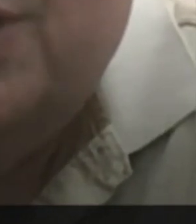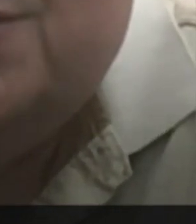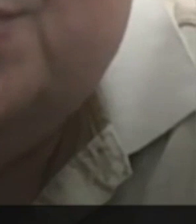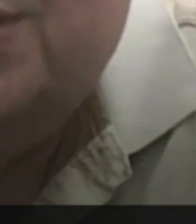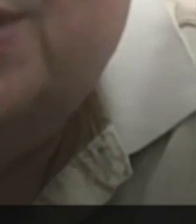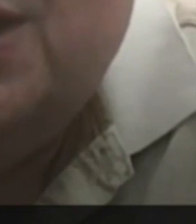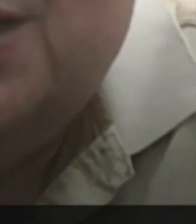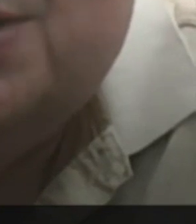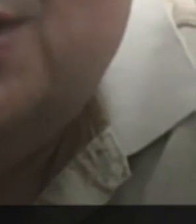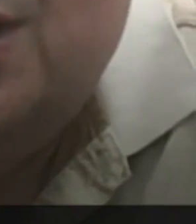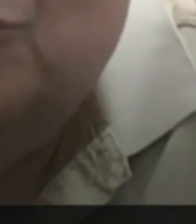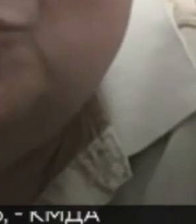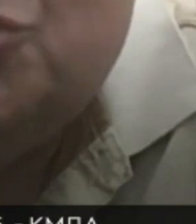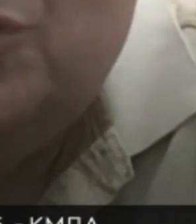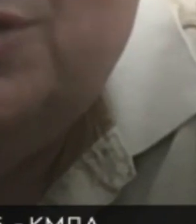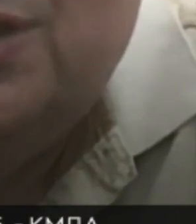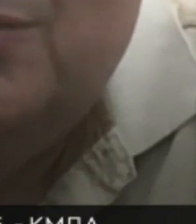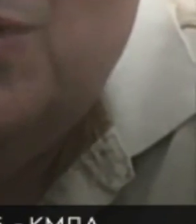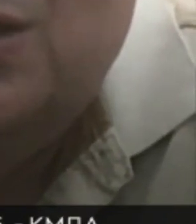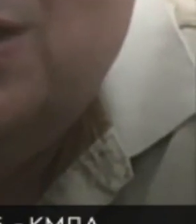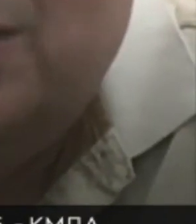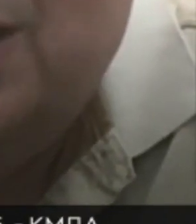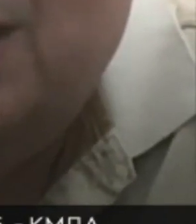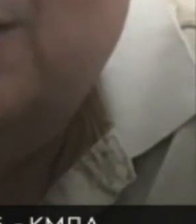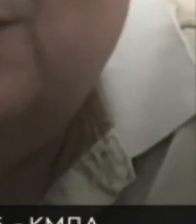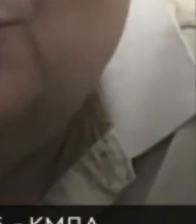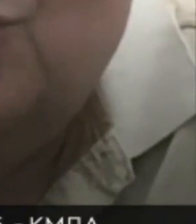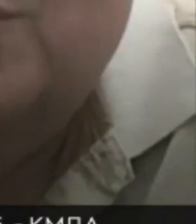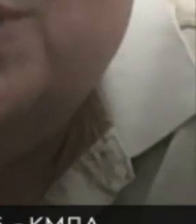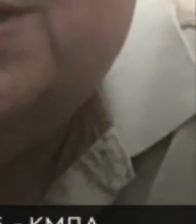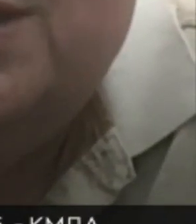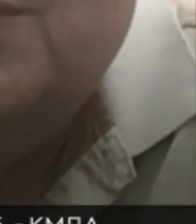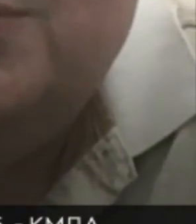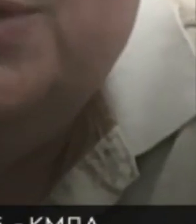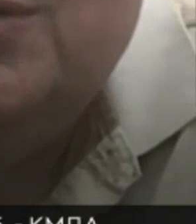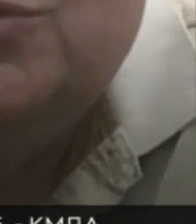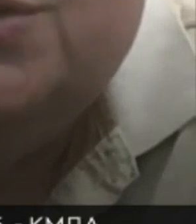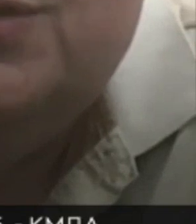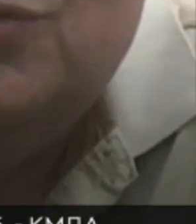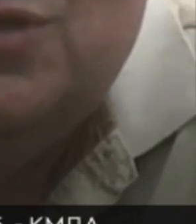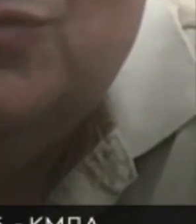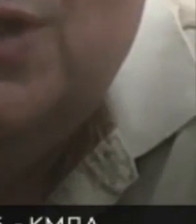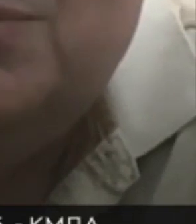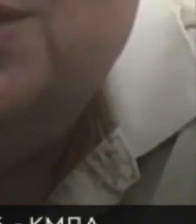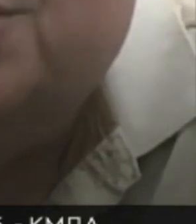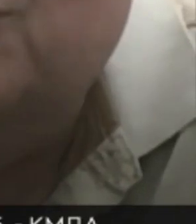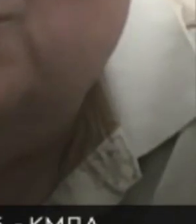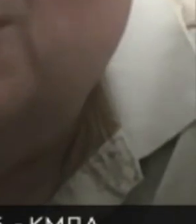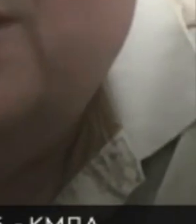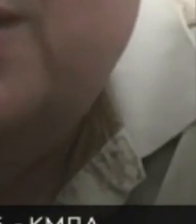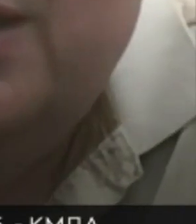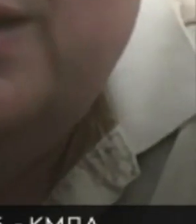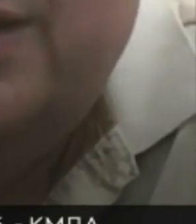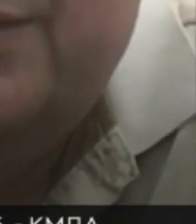потерять власть в секторе Газа. Я думаю, что это мало реально для него. Последняя попытка будет сегодня. Вот нам надо